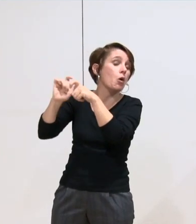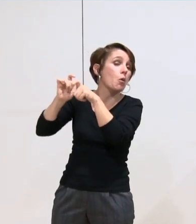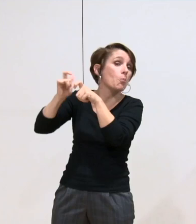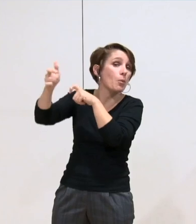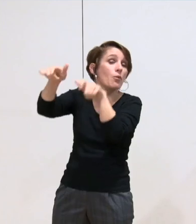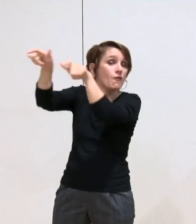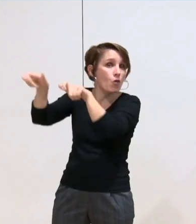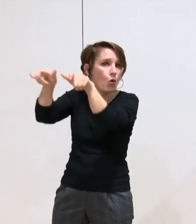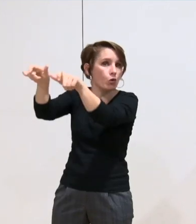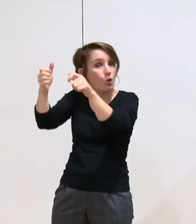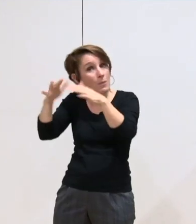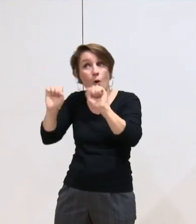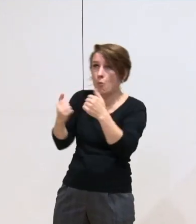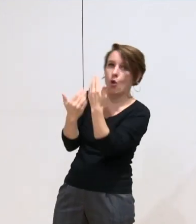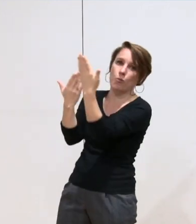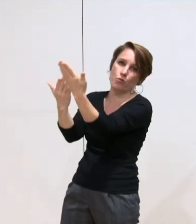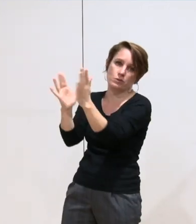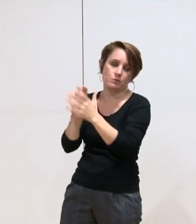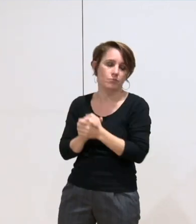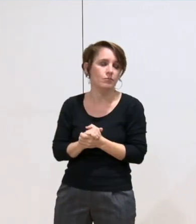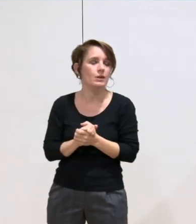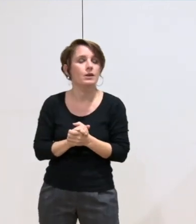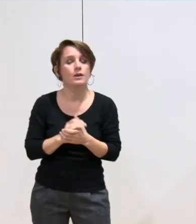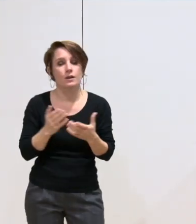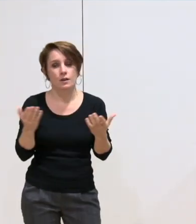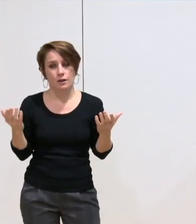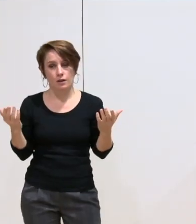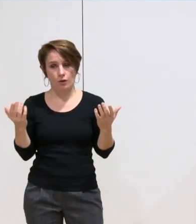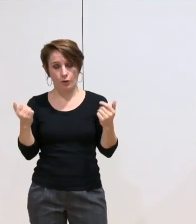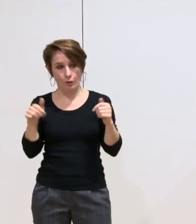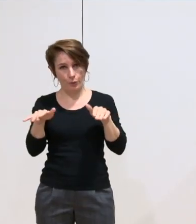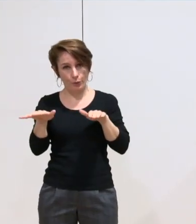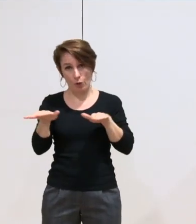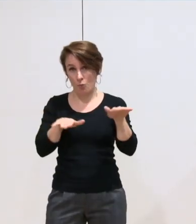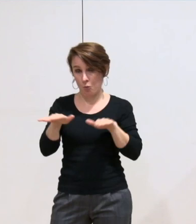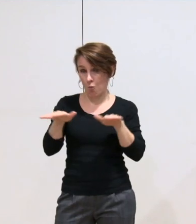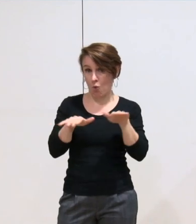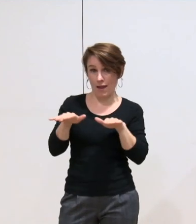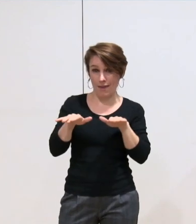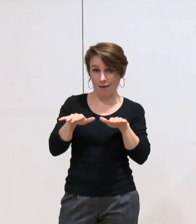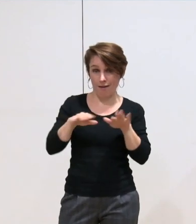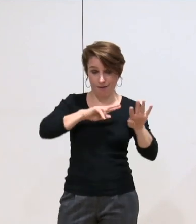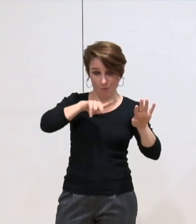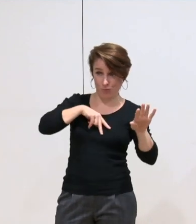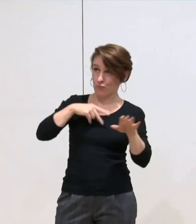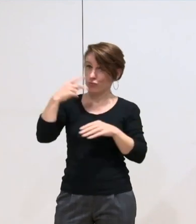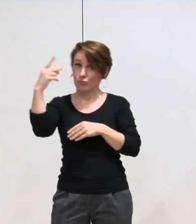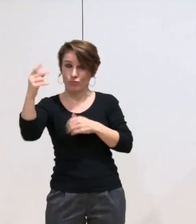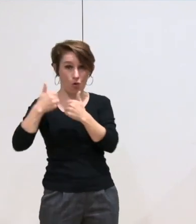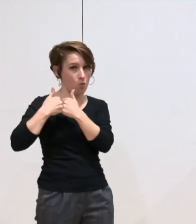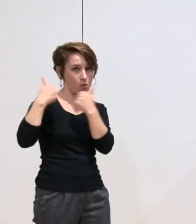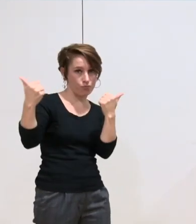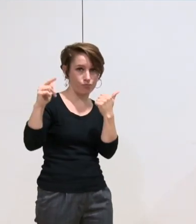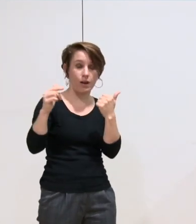priori. Par ailleurs, au vu de la différence de moyens de spécificité de ces organismes, une harmonisation